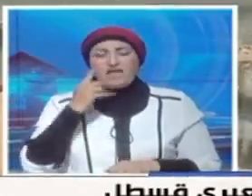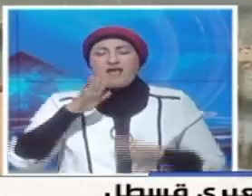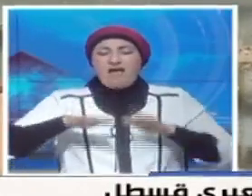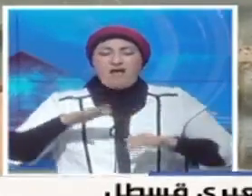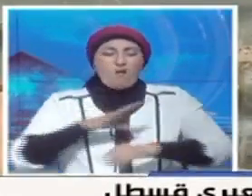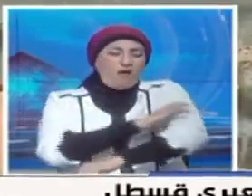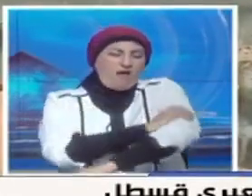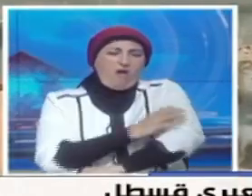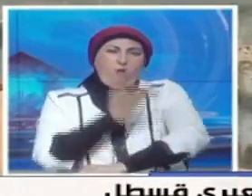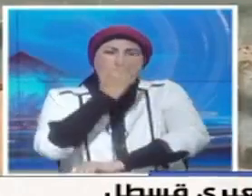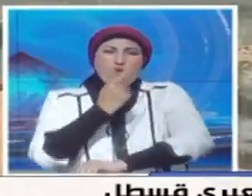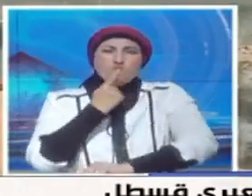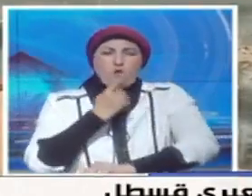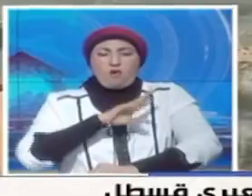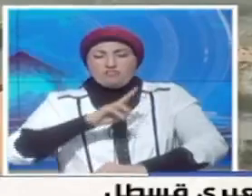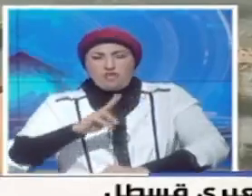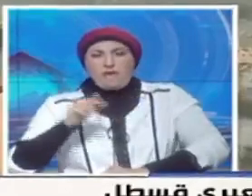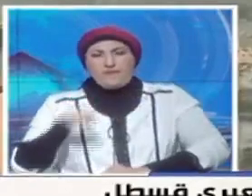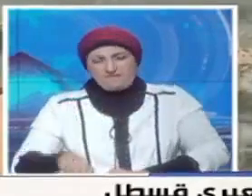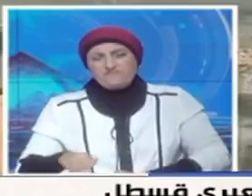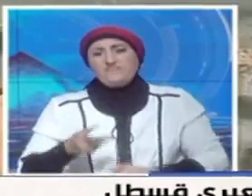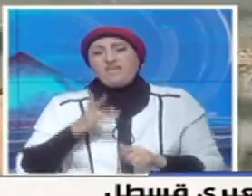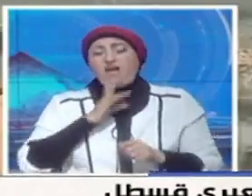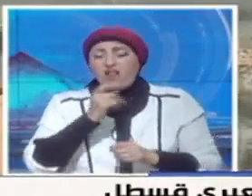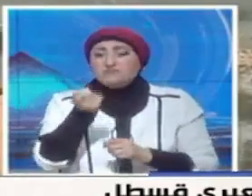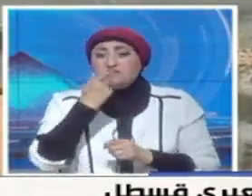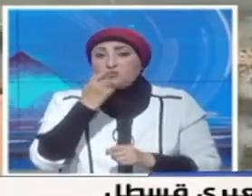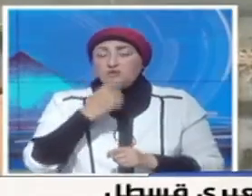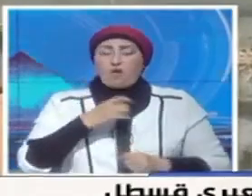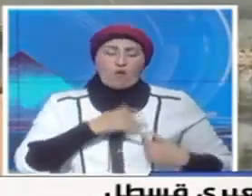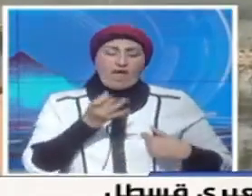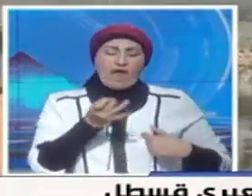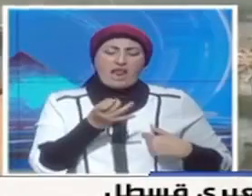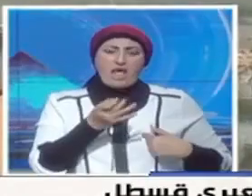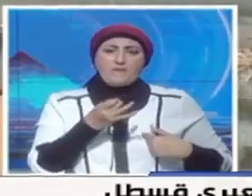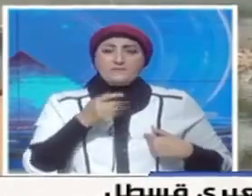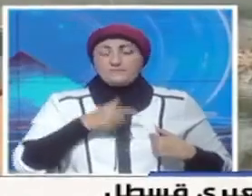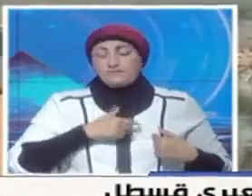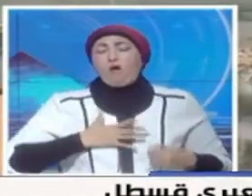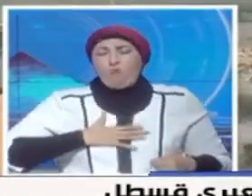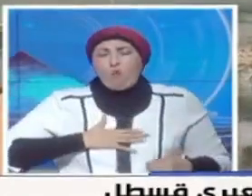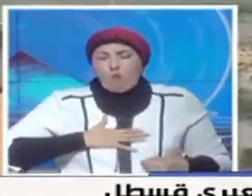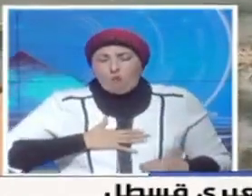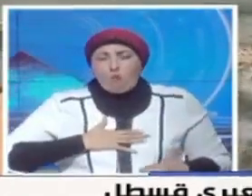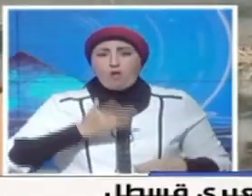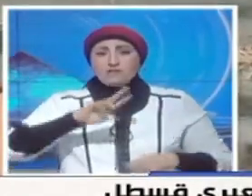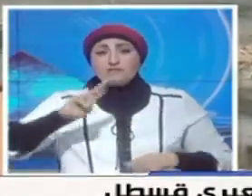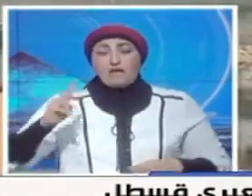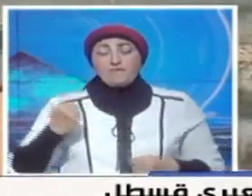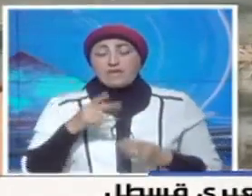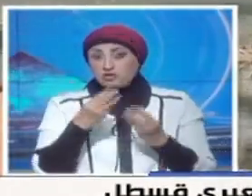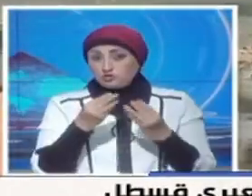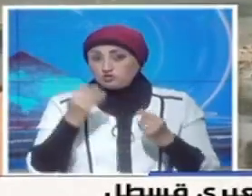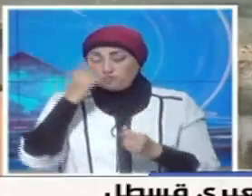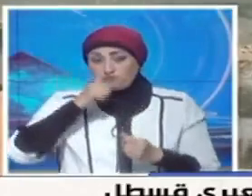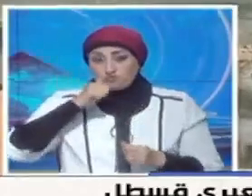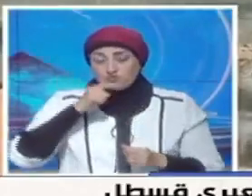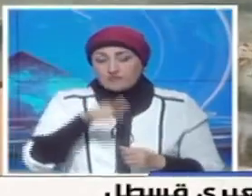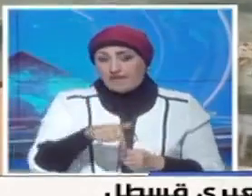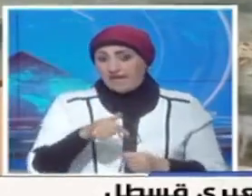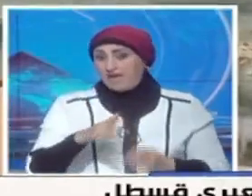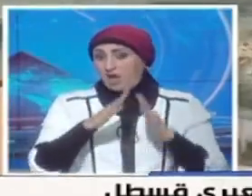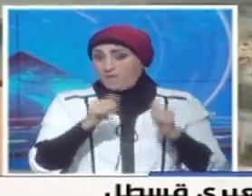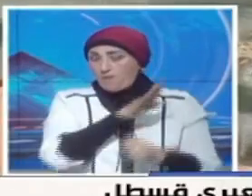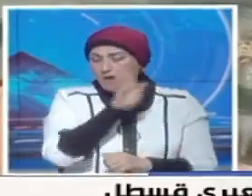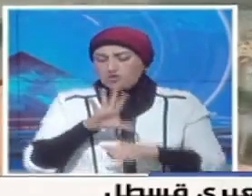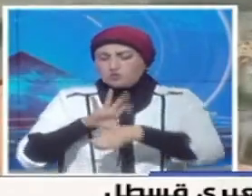المتوطنة والأمراض المزمنة مثل أمراض الضغط والسكر وأمراض القلب وأيضا الربو الشعبي هذه أمراض منتشرة في الدولة السودانية، لذا حرصت الدولة